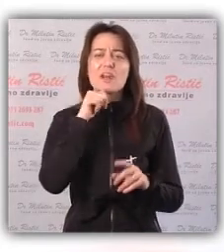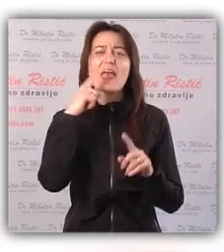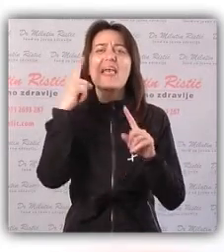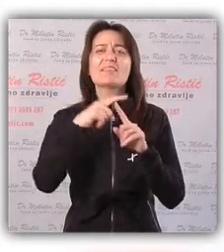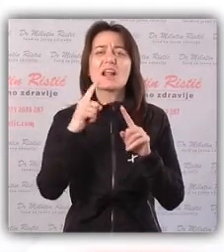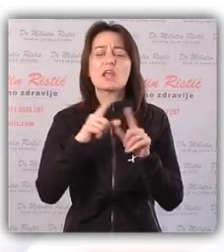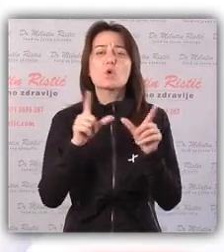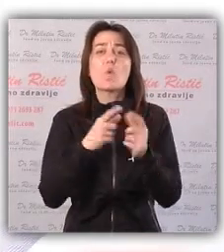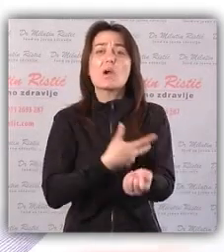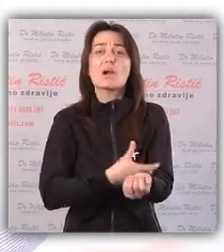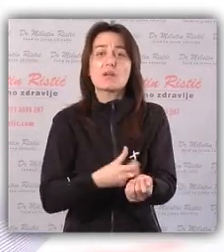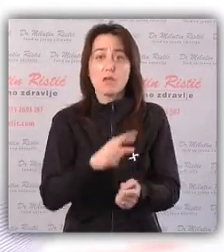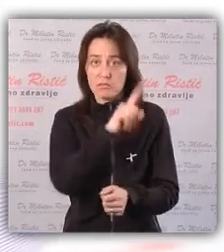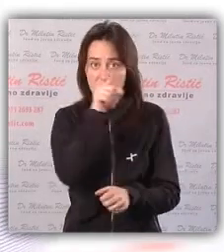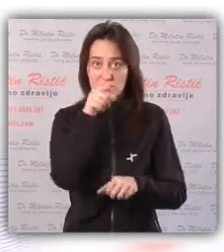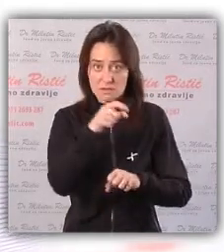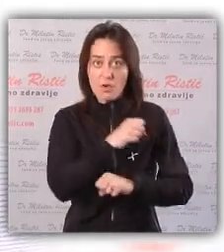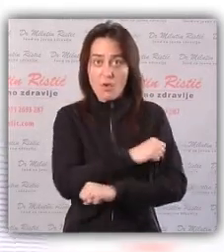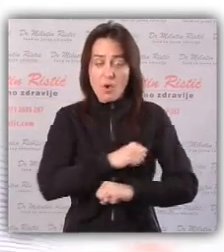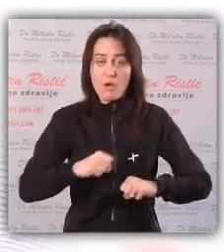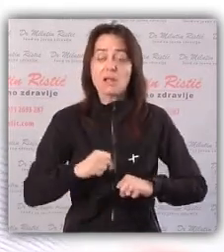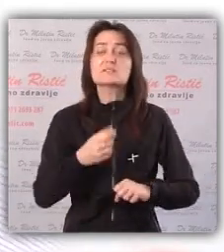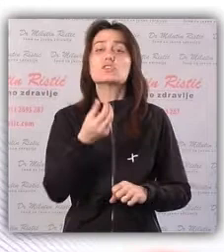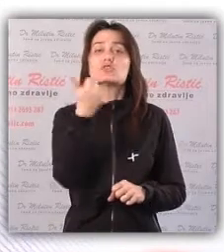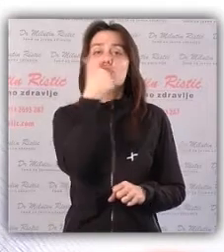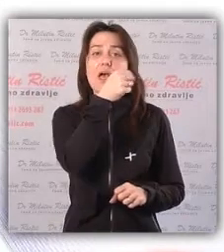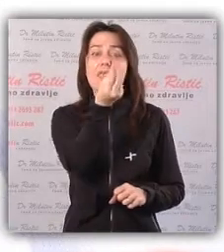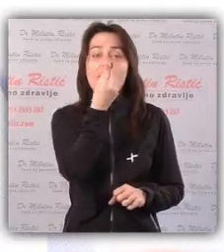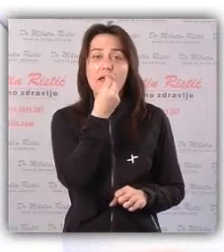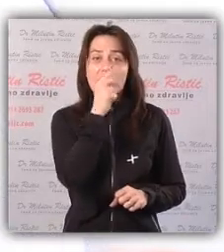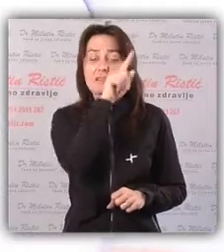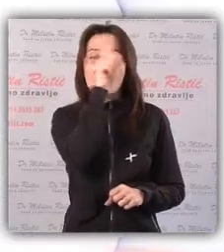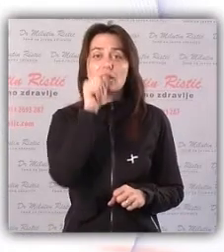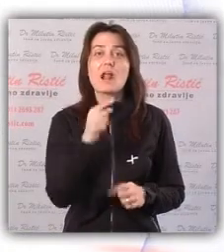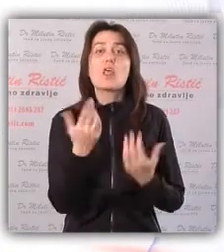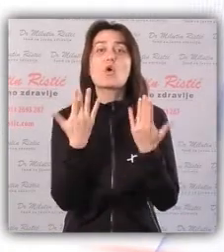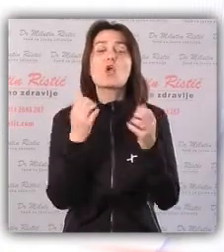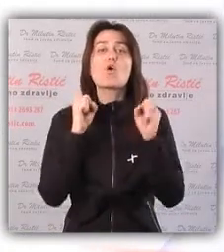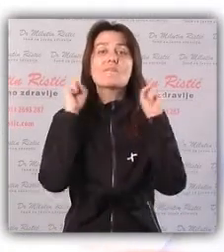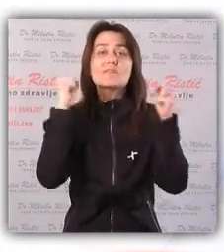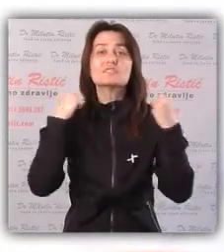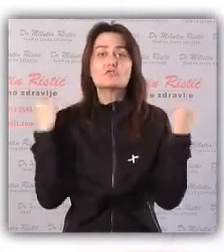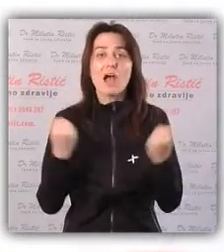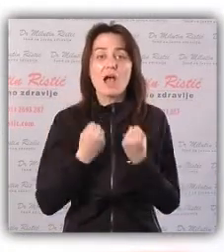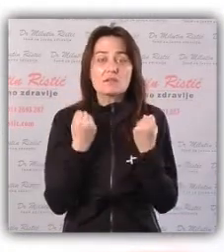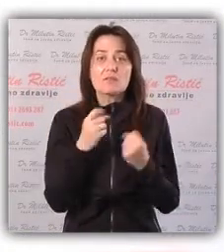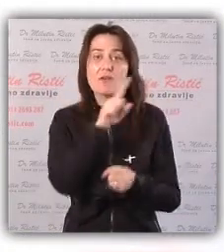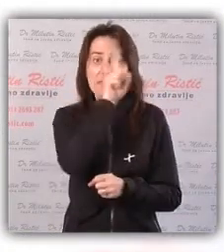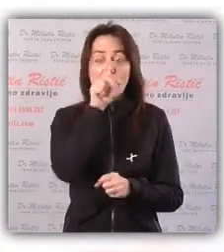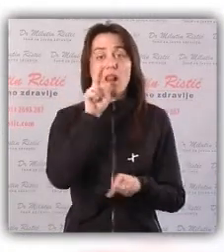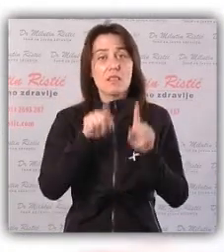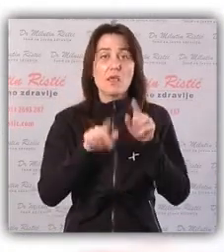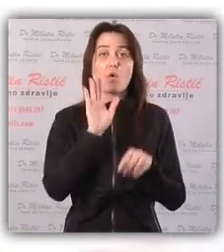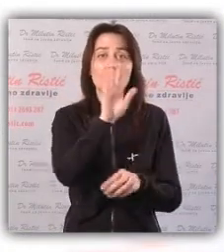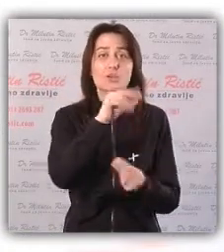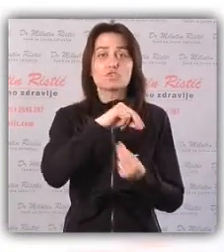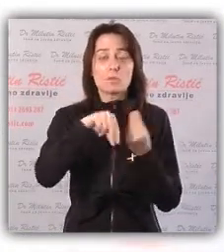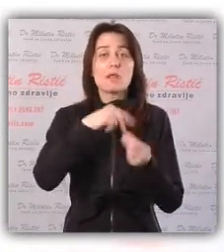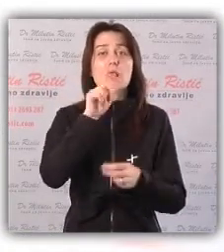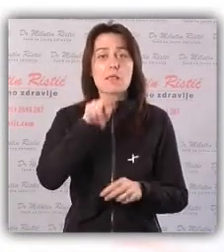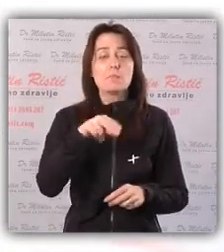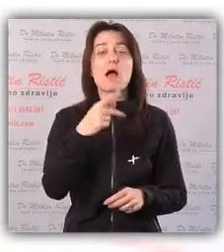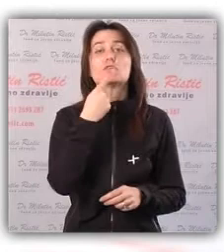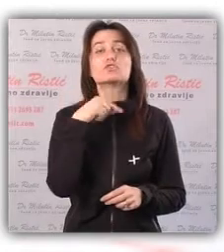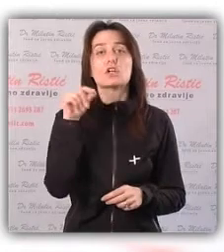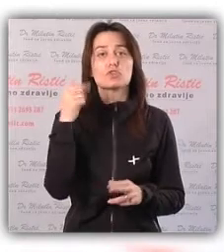šećera, holesterola i trigliceride u krvi. Da li ste gojazni? Šta jedete? Da li ste i koliko fizički aktivni? I da li